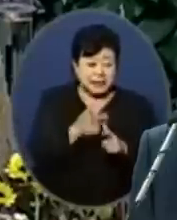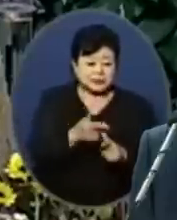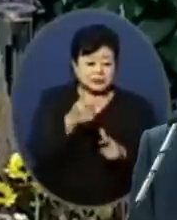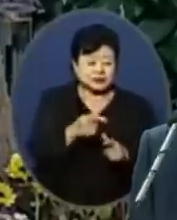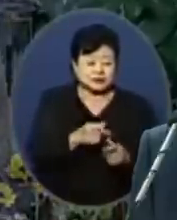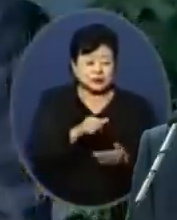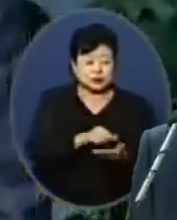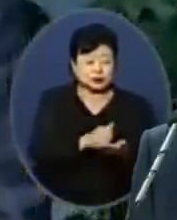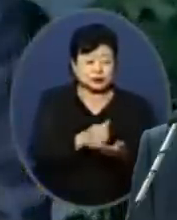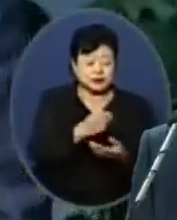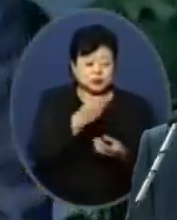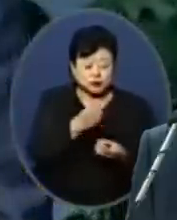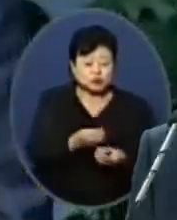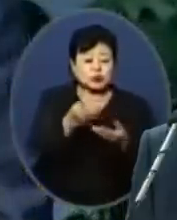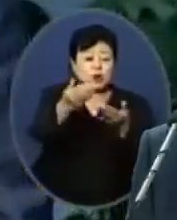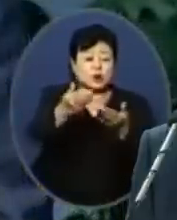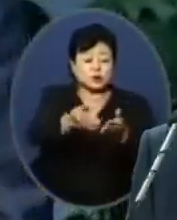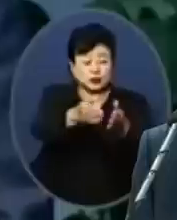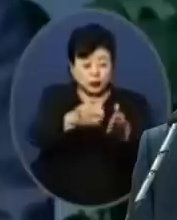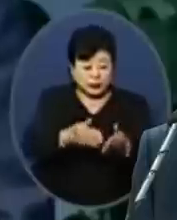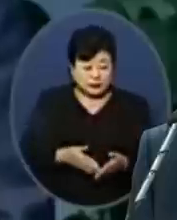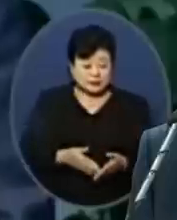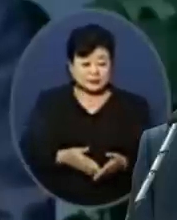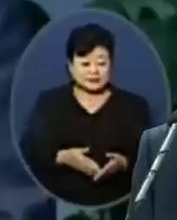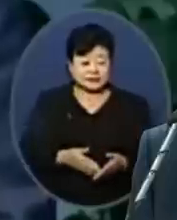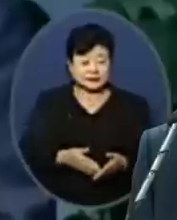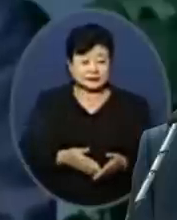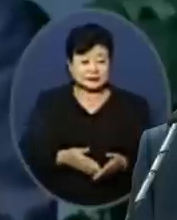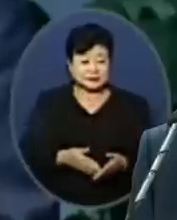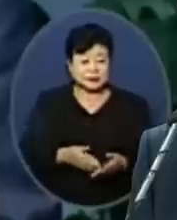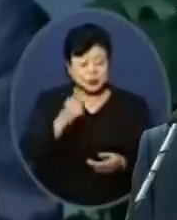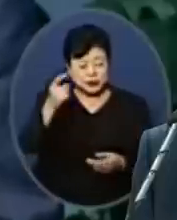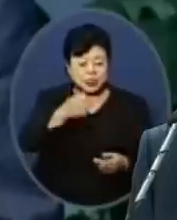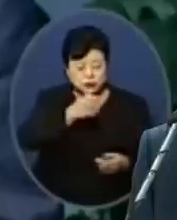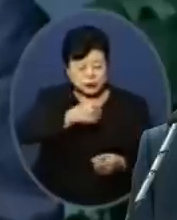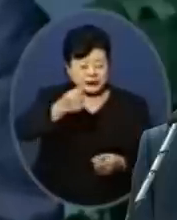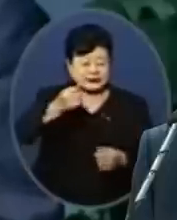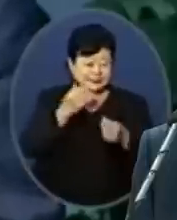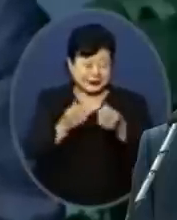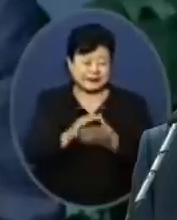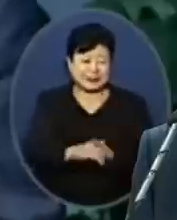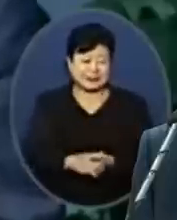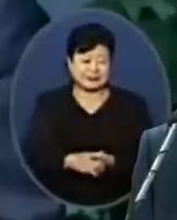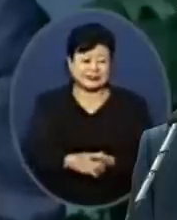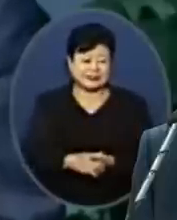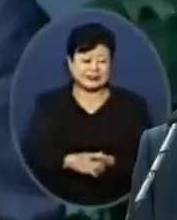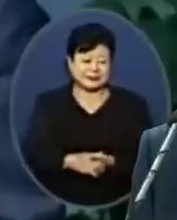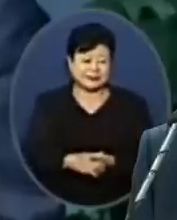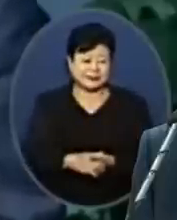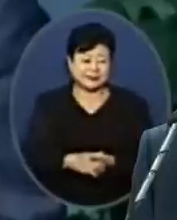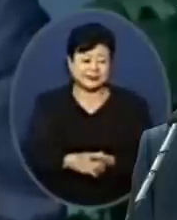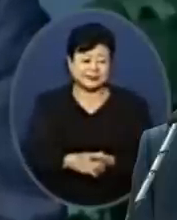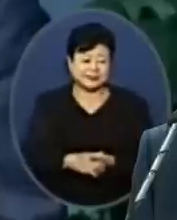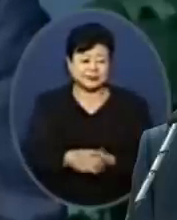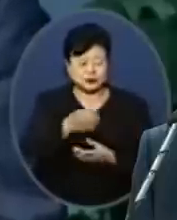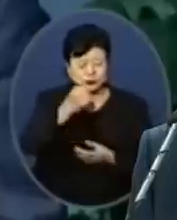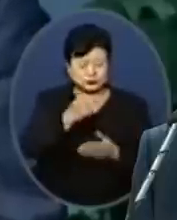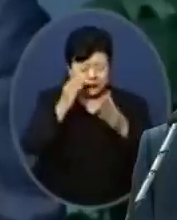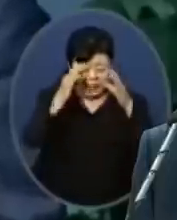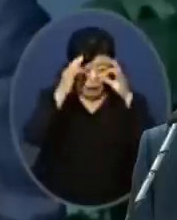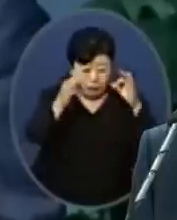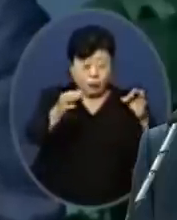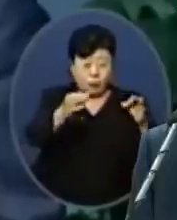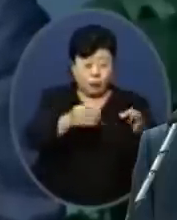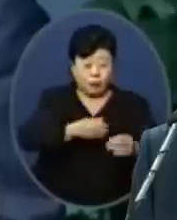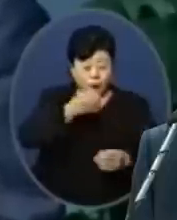예수님의 오중보험과 삼중축복을 통해서 위대한 꿈을 꾸십시오. 그 꿈을 바라보고